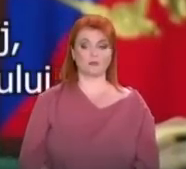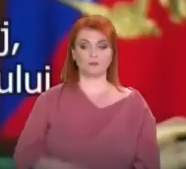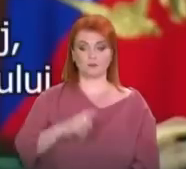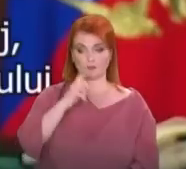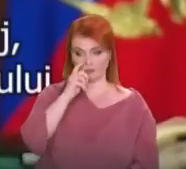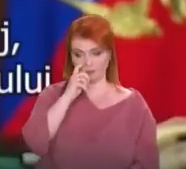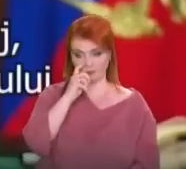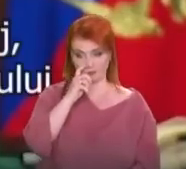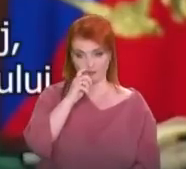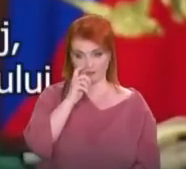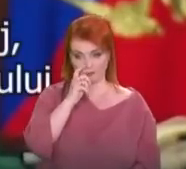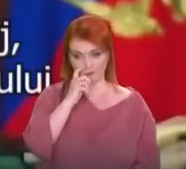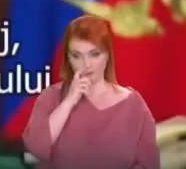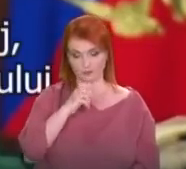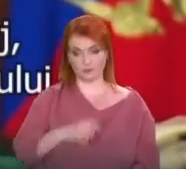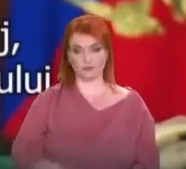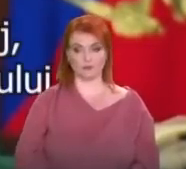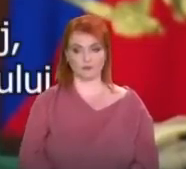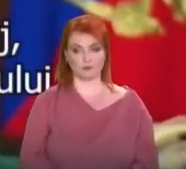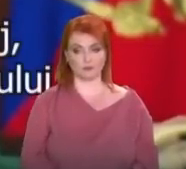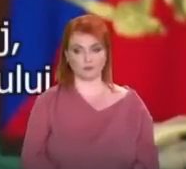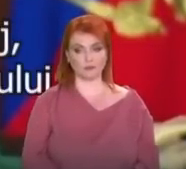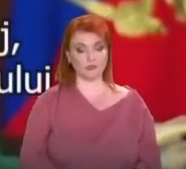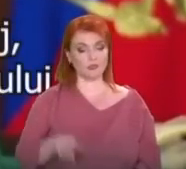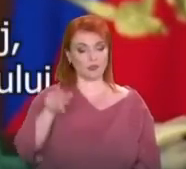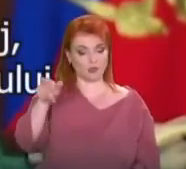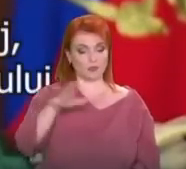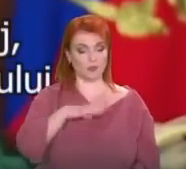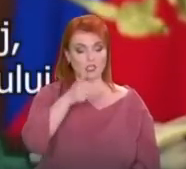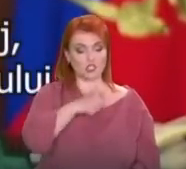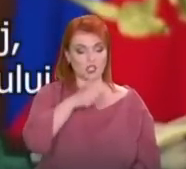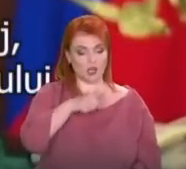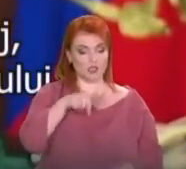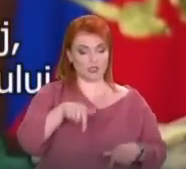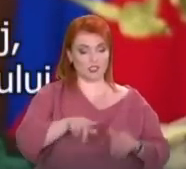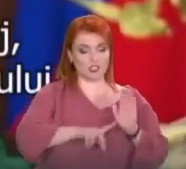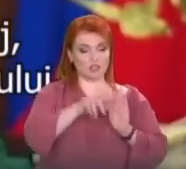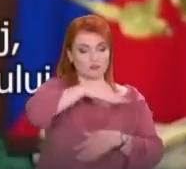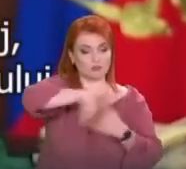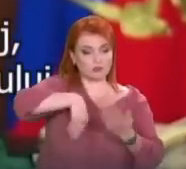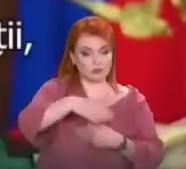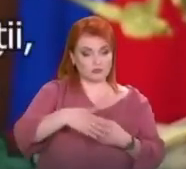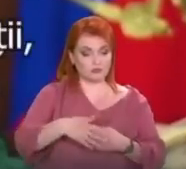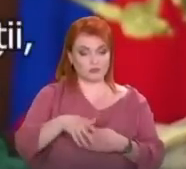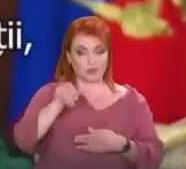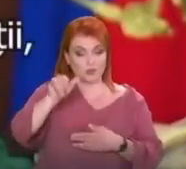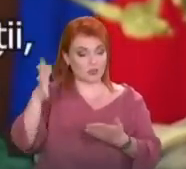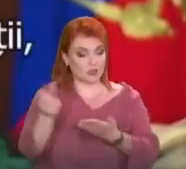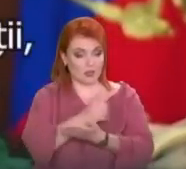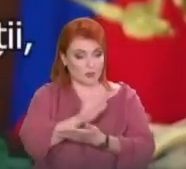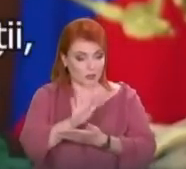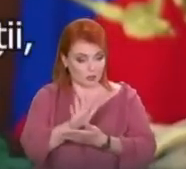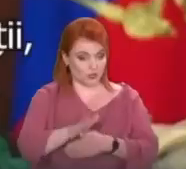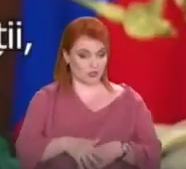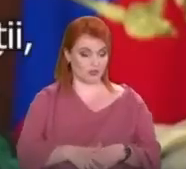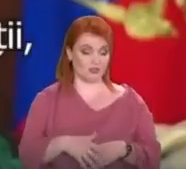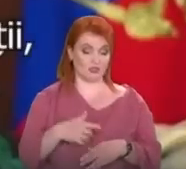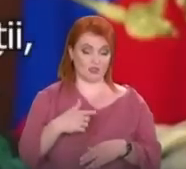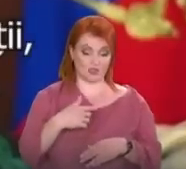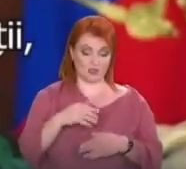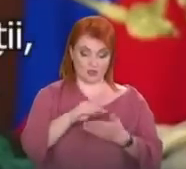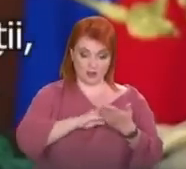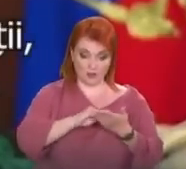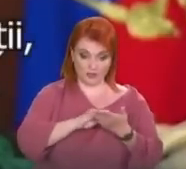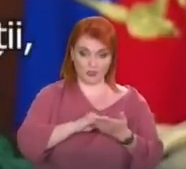любой шантаж, попытки устроить внутреннюю смуту обречены на провал. Повторю,